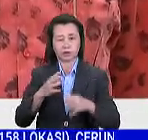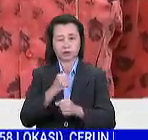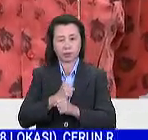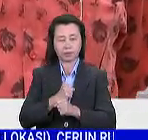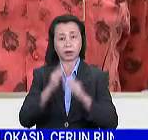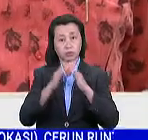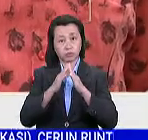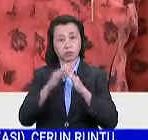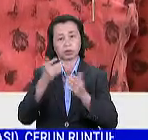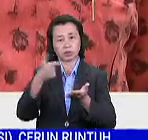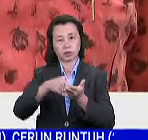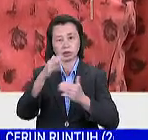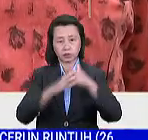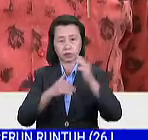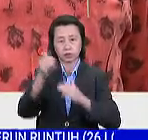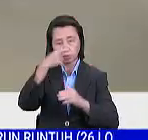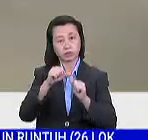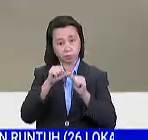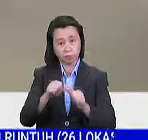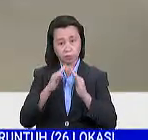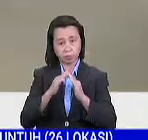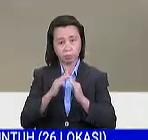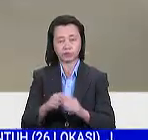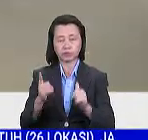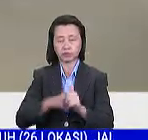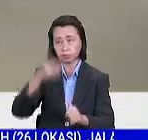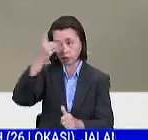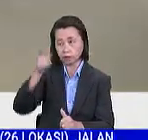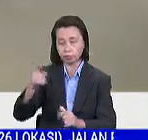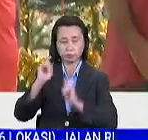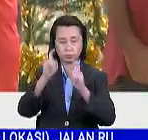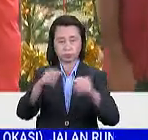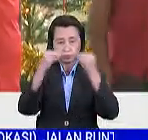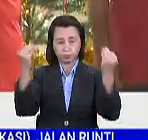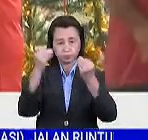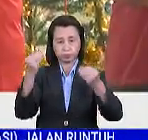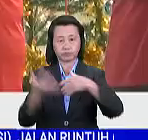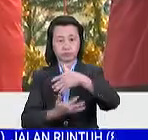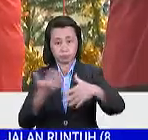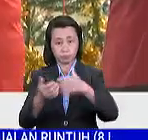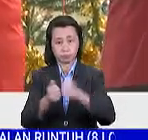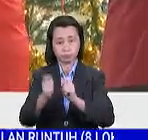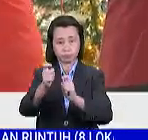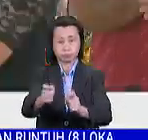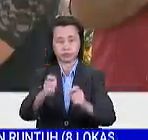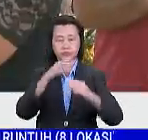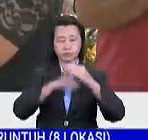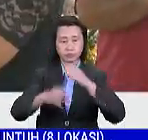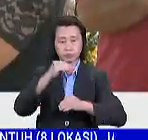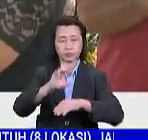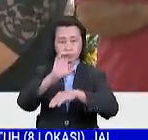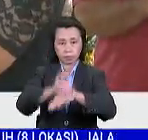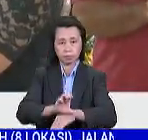tragis Reza untuk tinggal tidak ludah teori vinture menghadiri Majlis ramah mesra dan penyampaian sumbangan Christmas